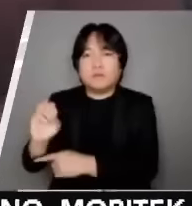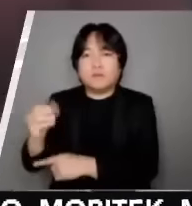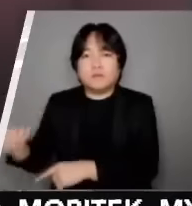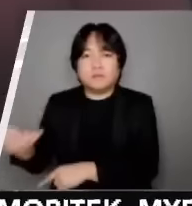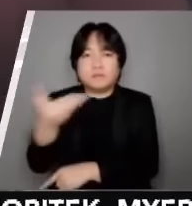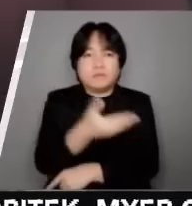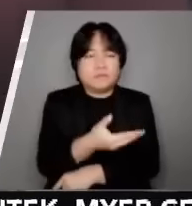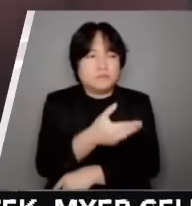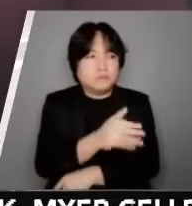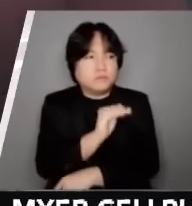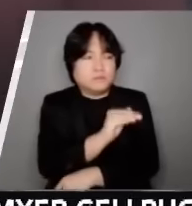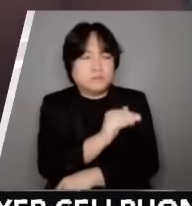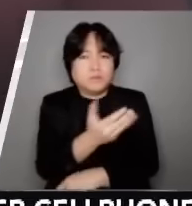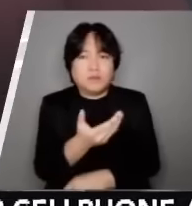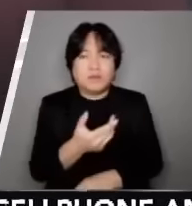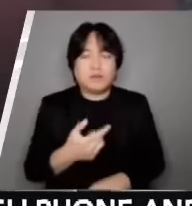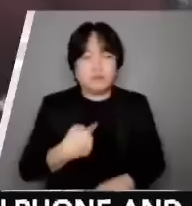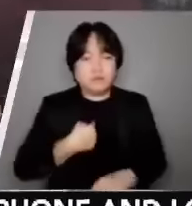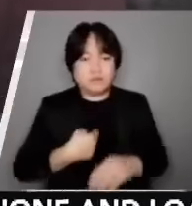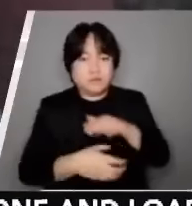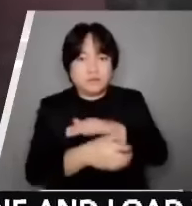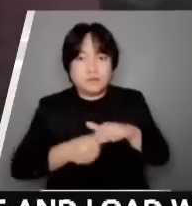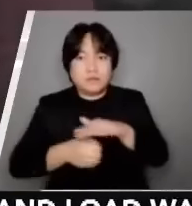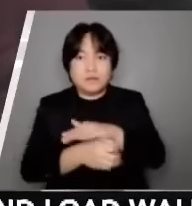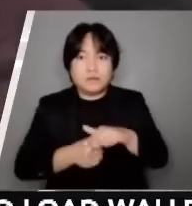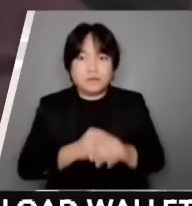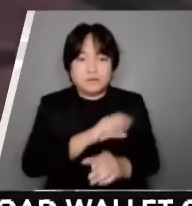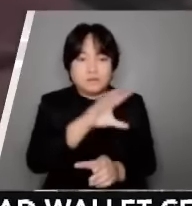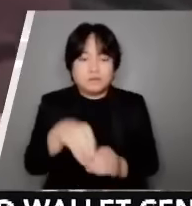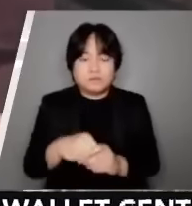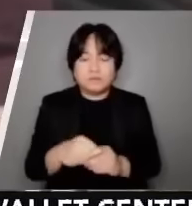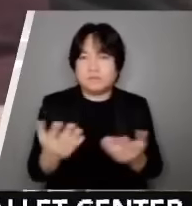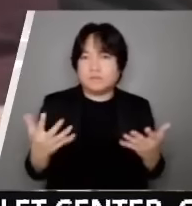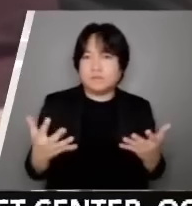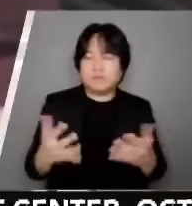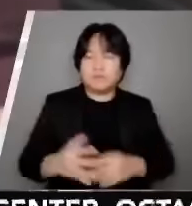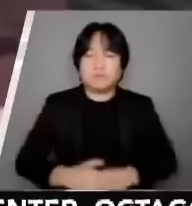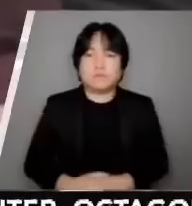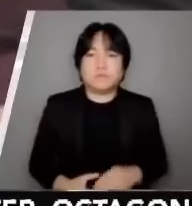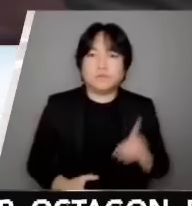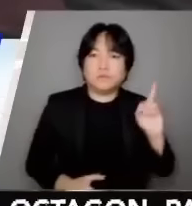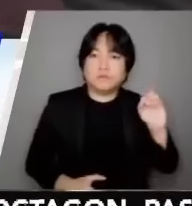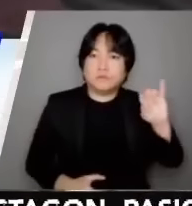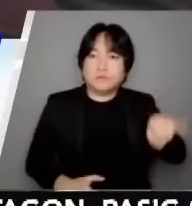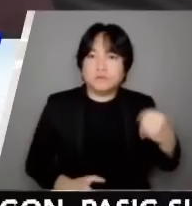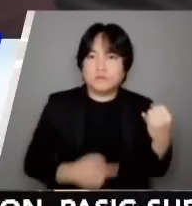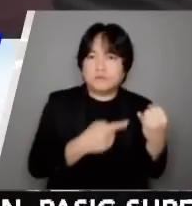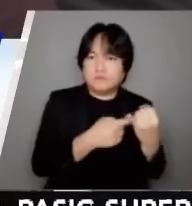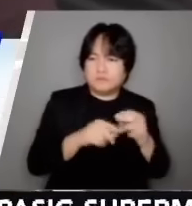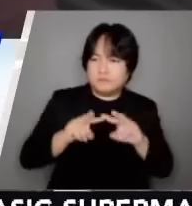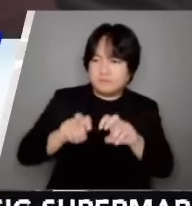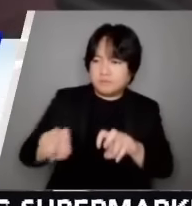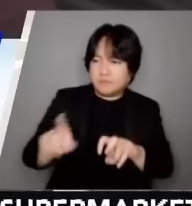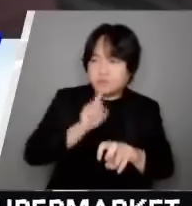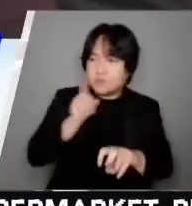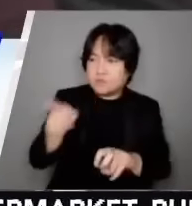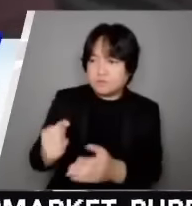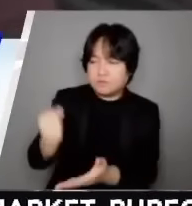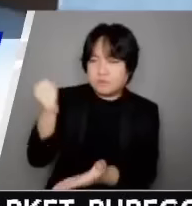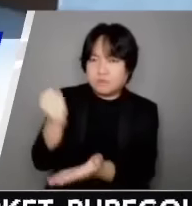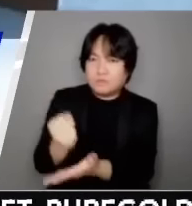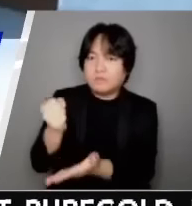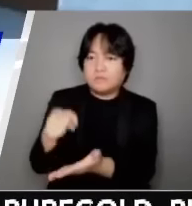kaugnay sa Pogo sa bamban Tarlac iniimbestigahan pa ng DOJ kung talagang humarap sa notario si go para sa pinanumpaan niyang counter